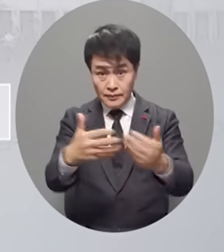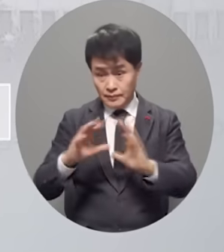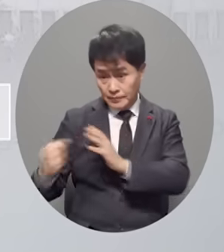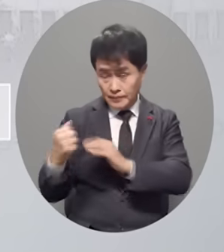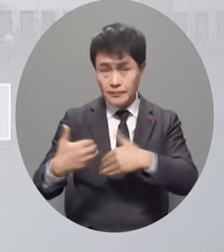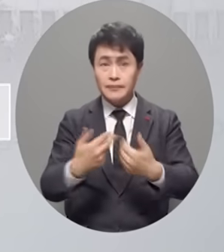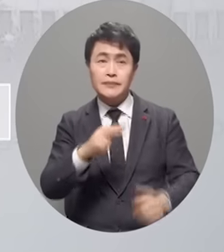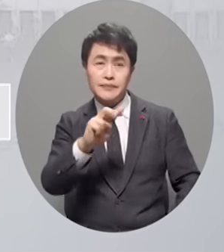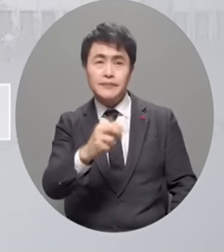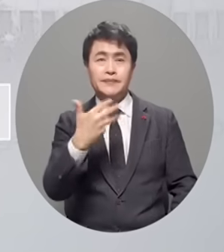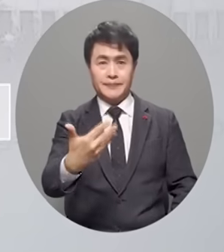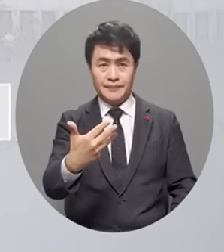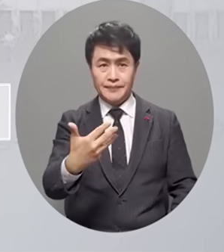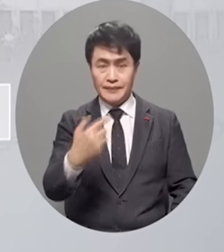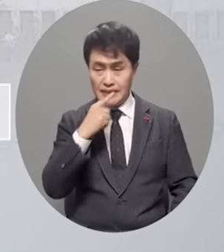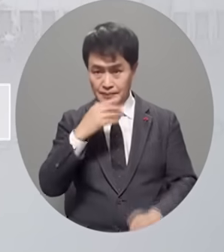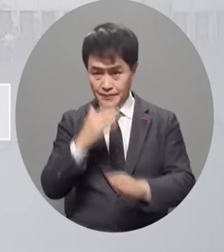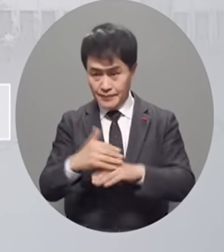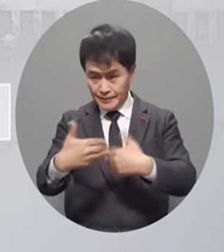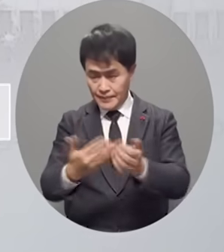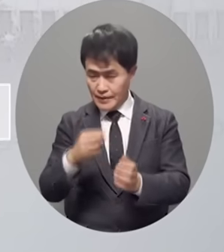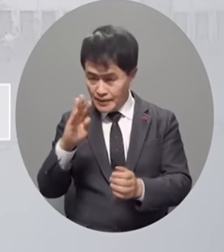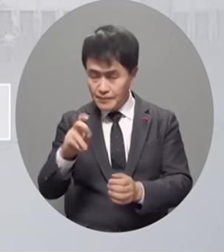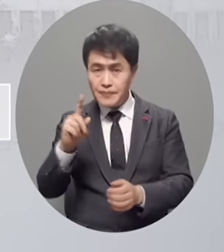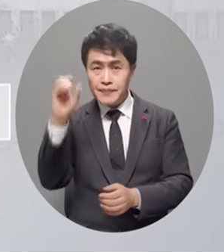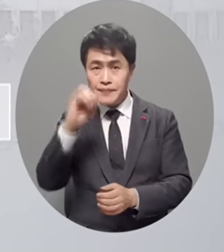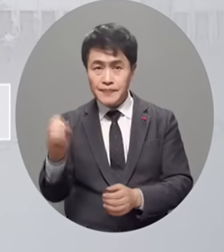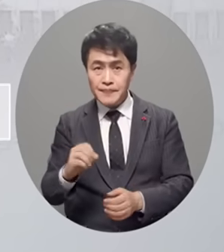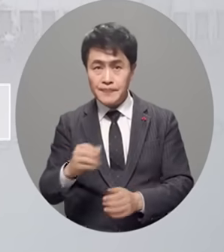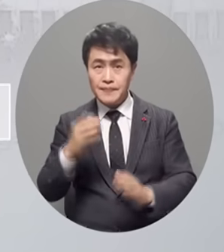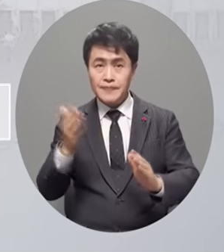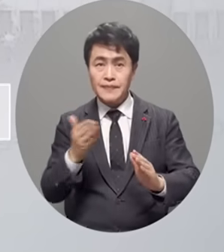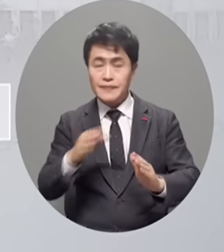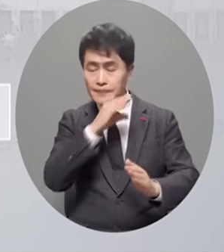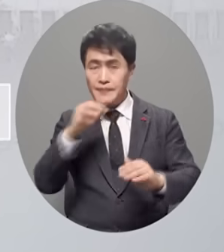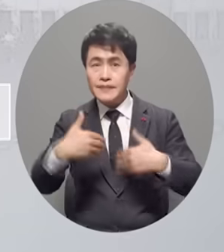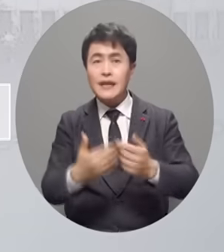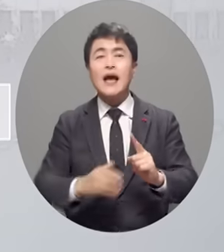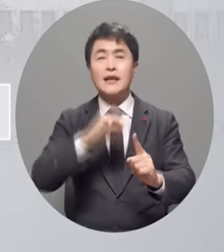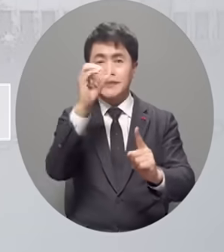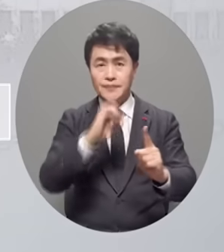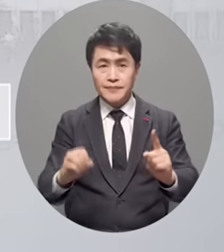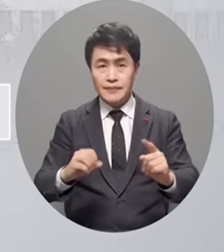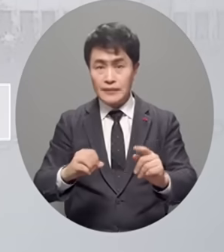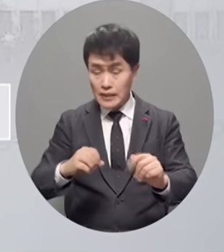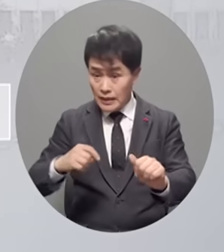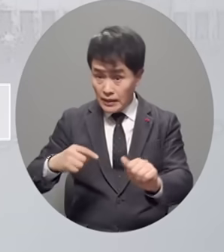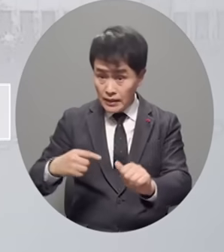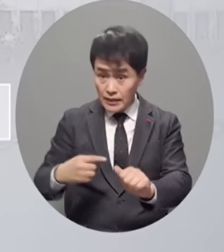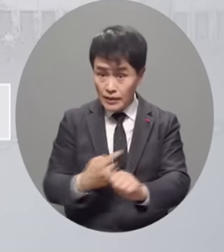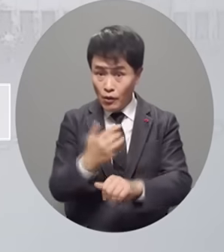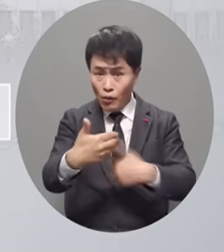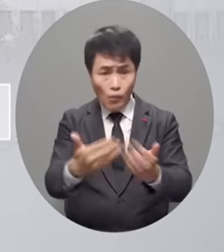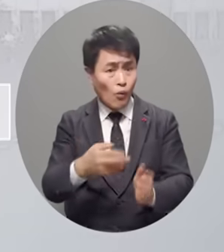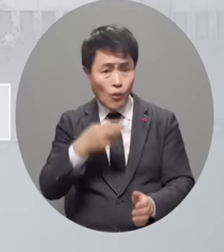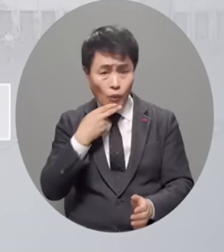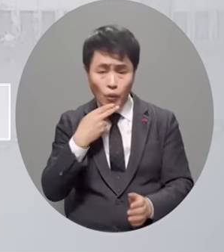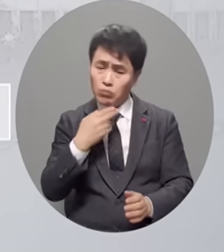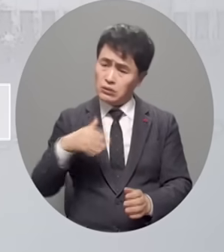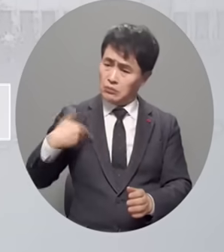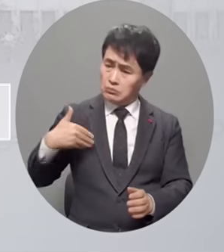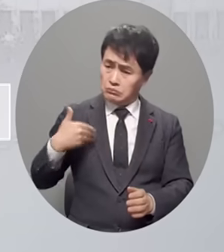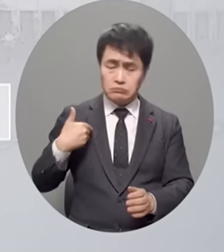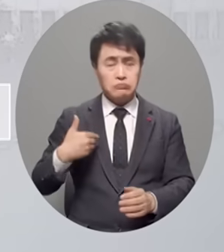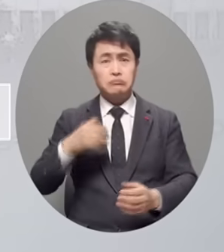국민의힘 28%, 민주당 31%, 정의당 1% 순으로 나타났고 지지 정당이 없거나 잘